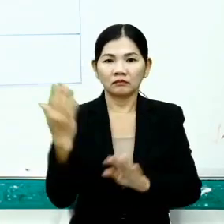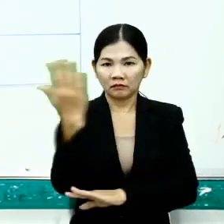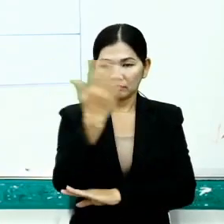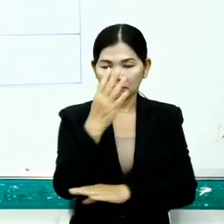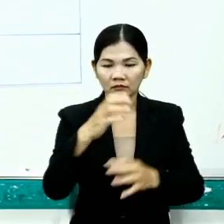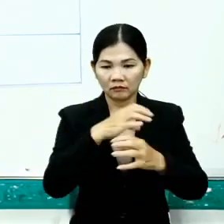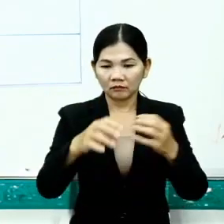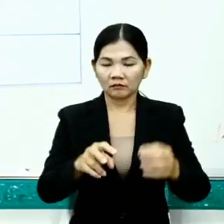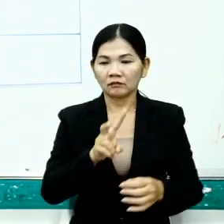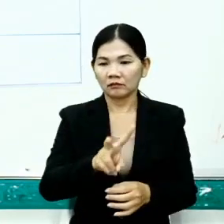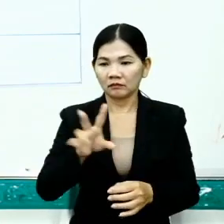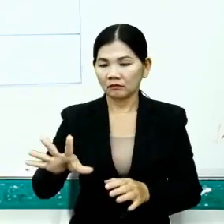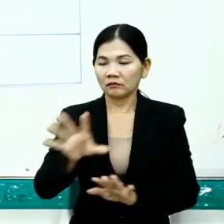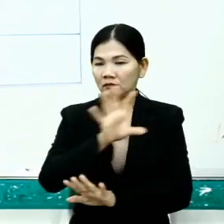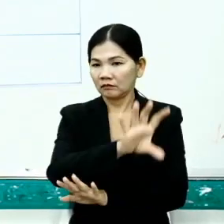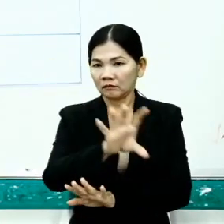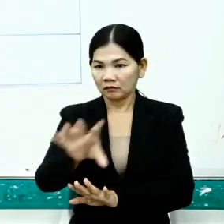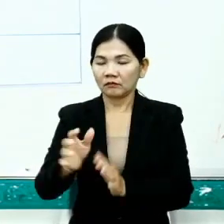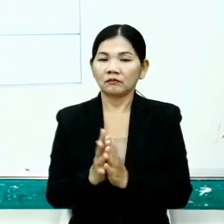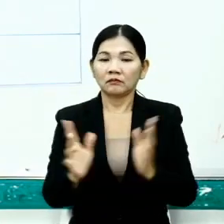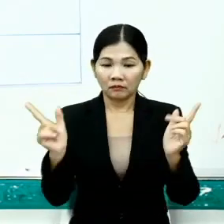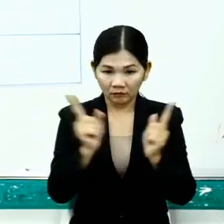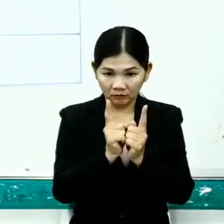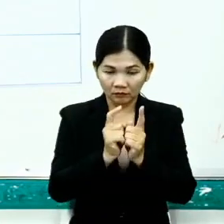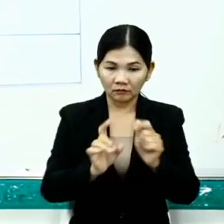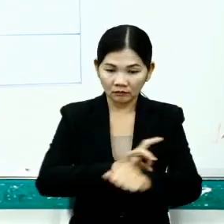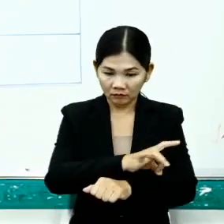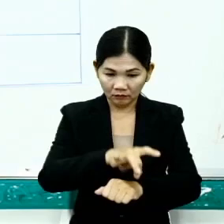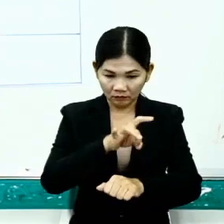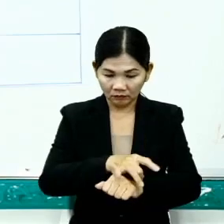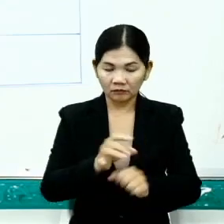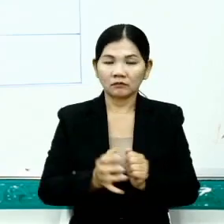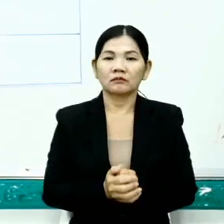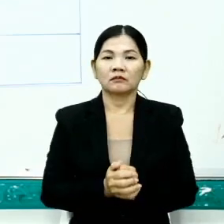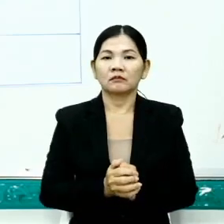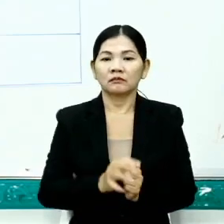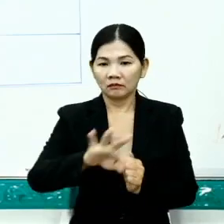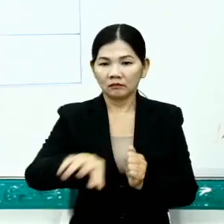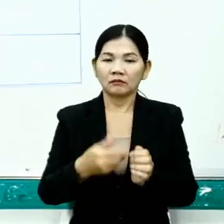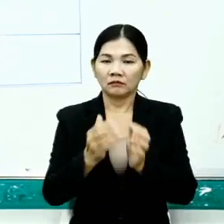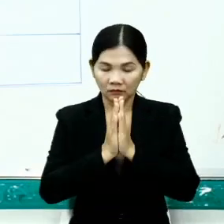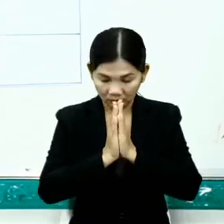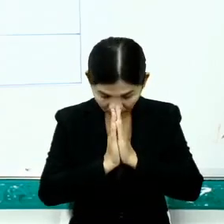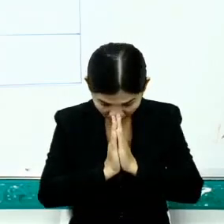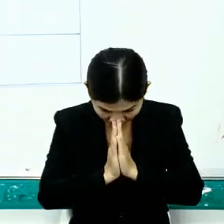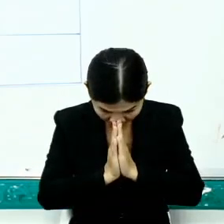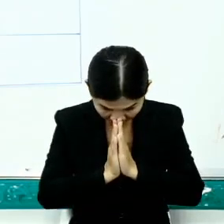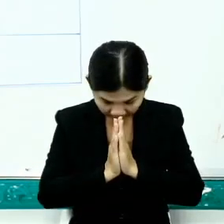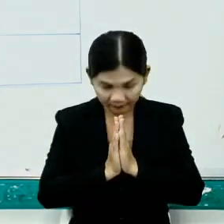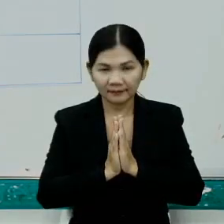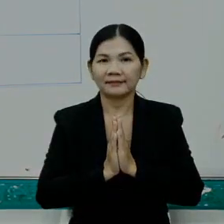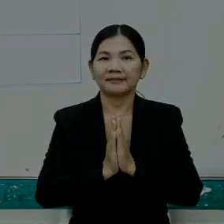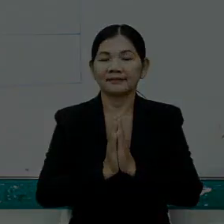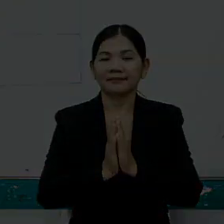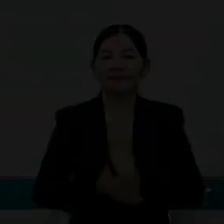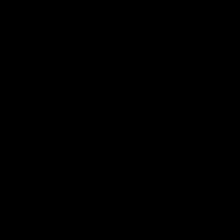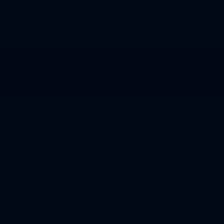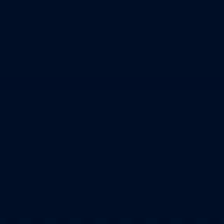កម្ម25រាជធានីខេត្តហើយយើងនឹងជួបគ្នានឹងពេលវេលានឹងម៉ោងដដែលចាសូមអរគុណសូមជម្រាបលា